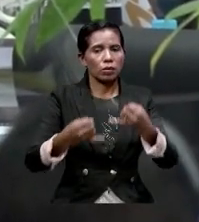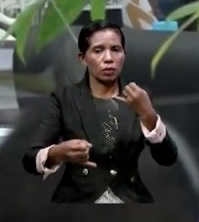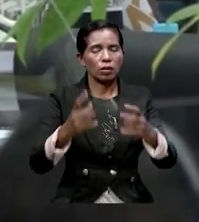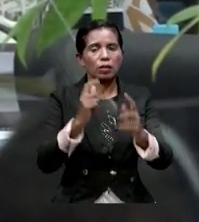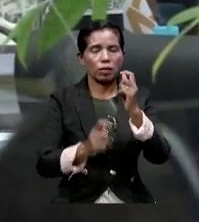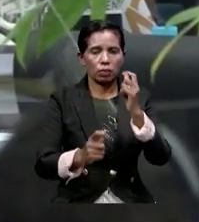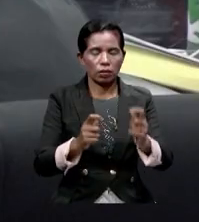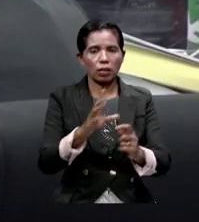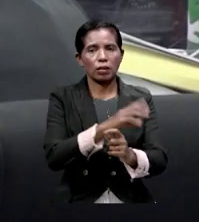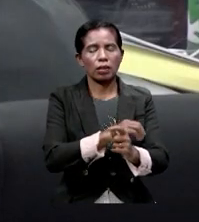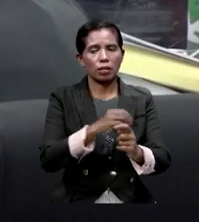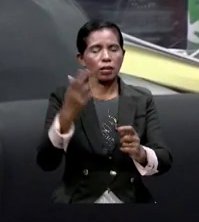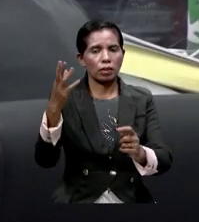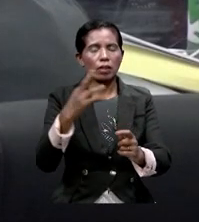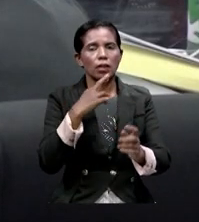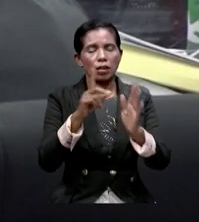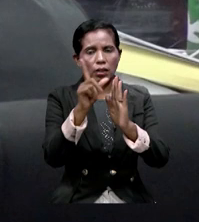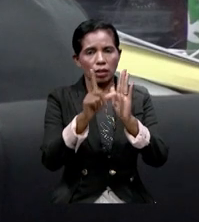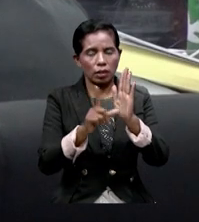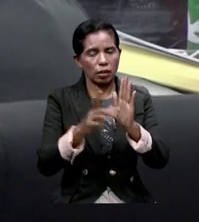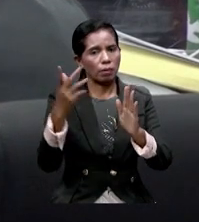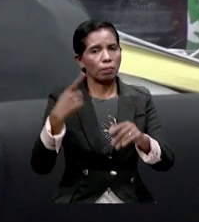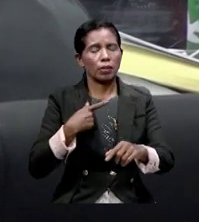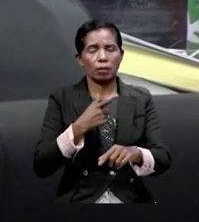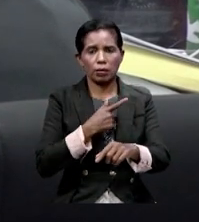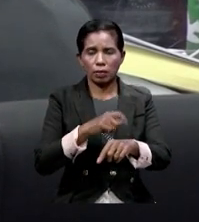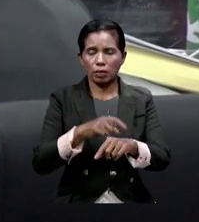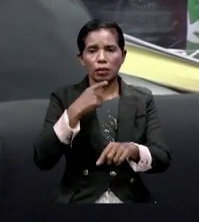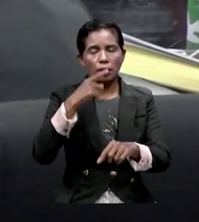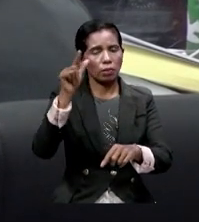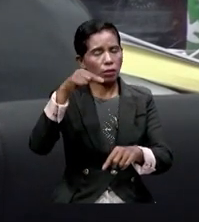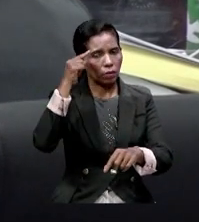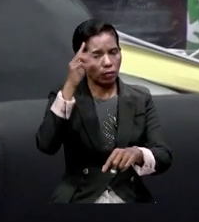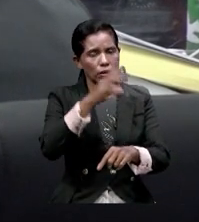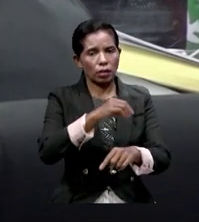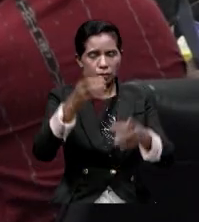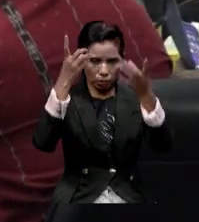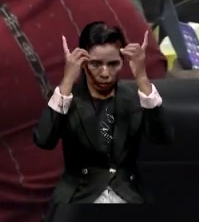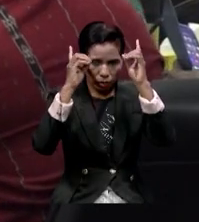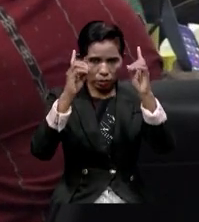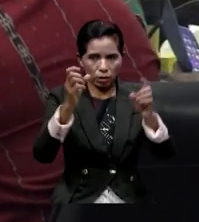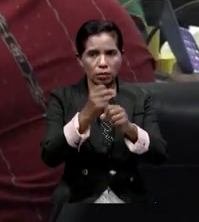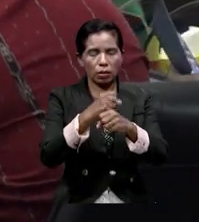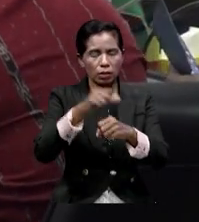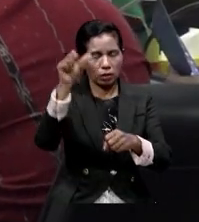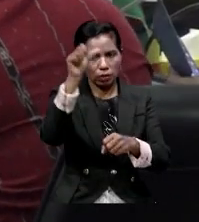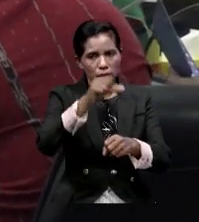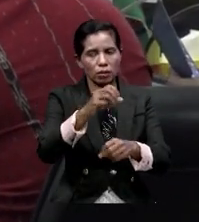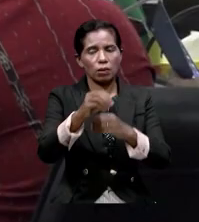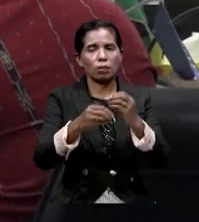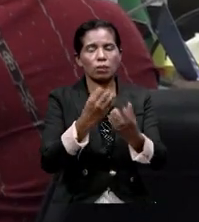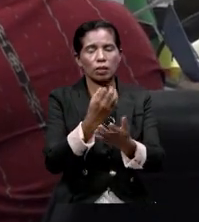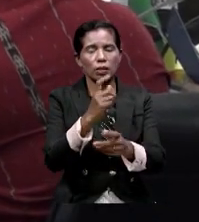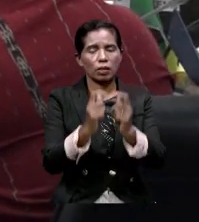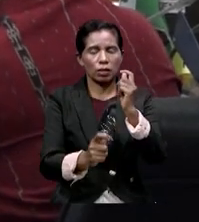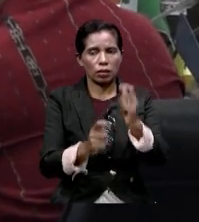de Contas. Iha rezoluția une, Parlamentul Național recomandă ba guvernul atu determina halu auditoria financiară ba Tribunal de Contas